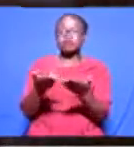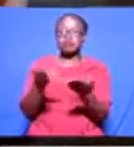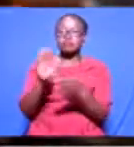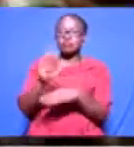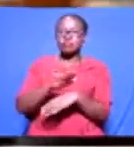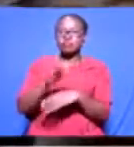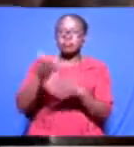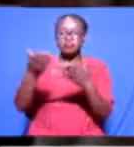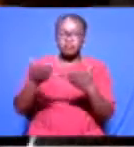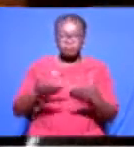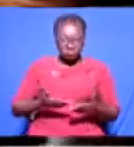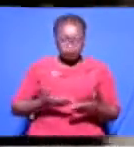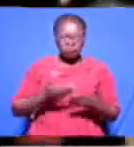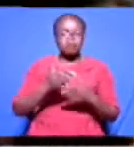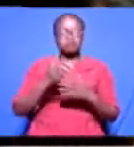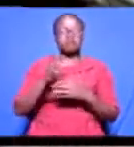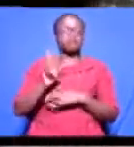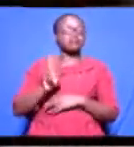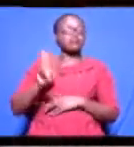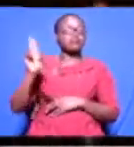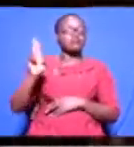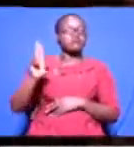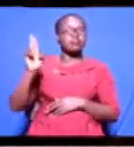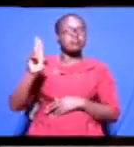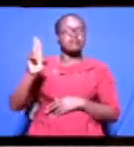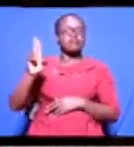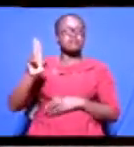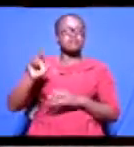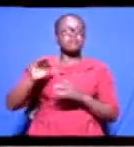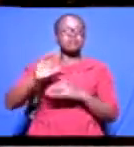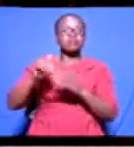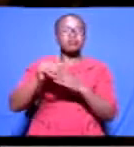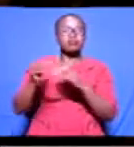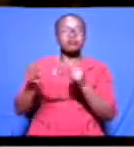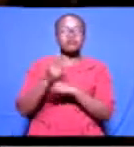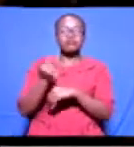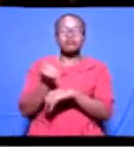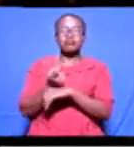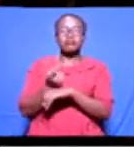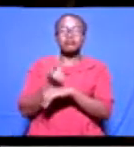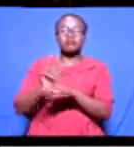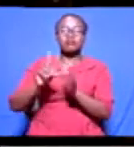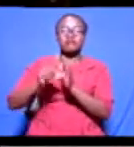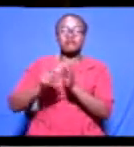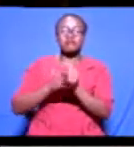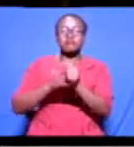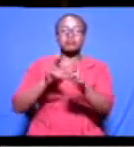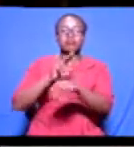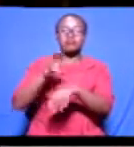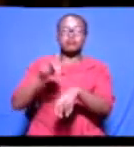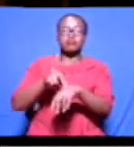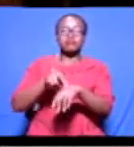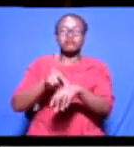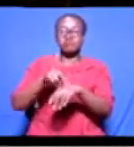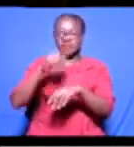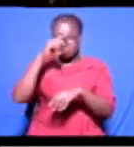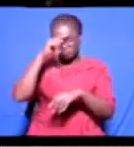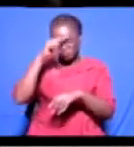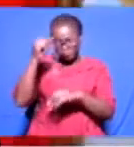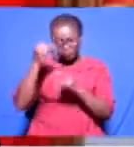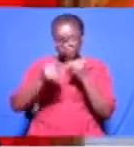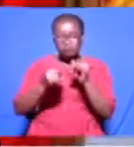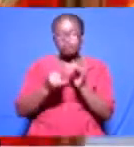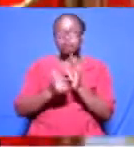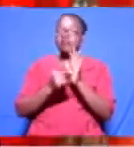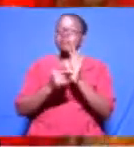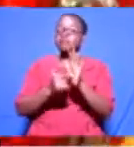kumkaribisha rais Uhuru Kenyatta, ambaye aliwasili dakika kumi na mbili baadaye kuongoza taifa hili kwenye shughuli ya kutoa heshima za mwisho kwa